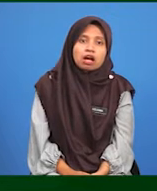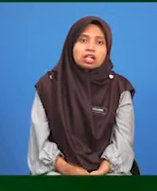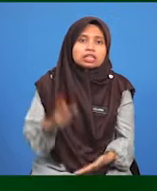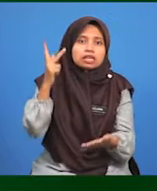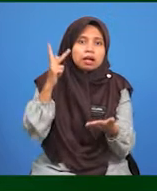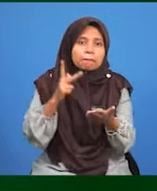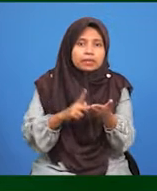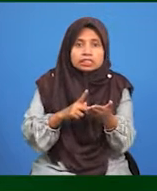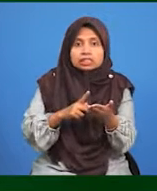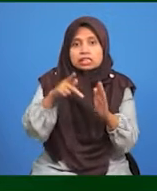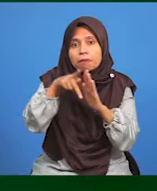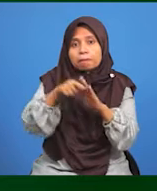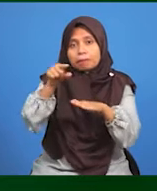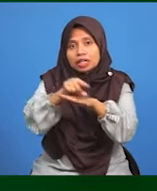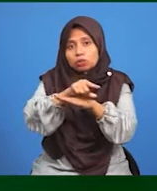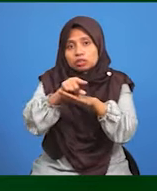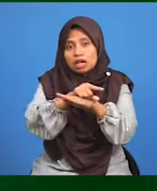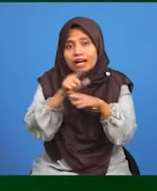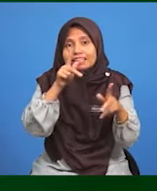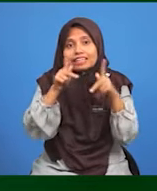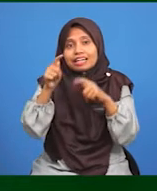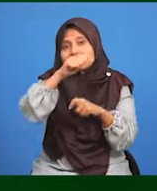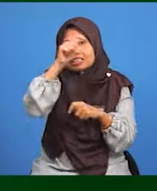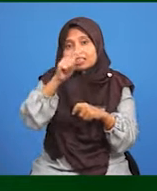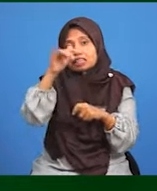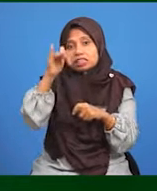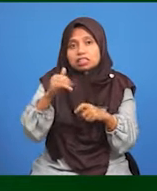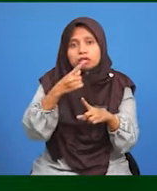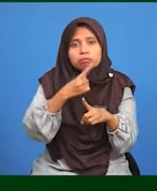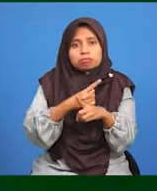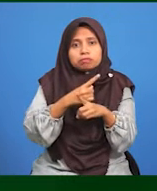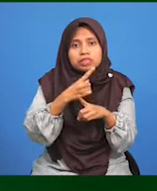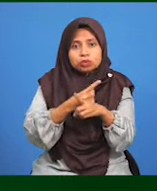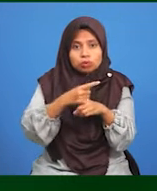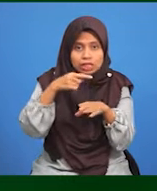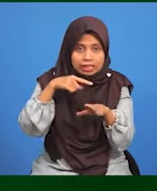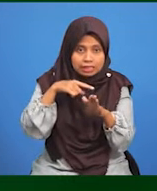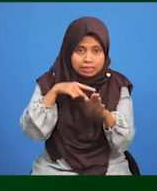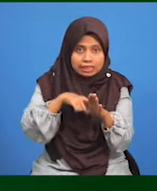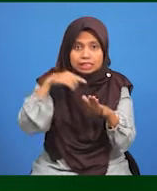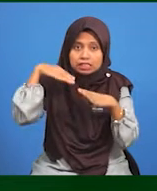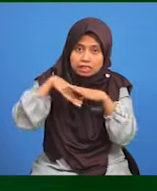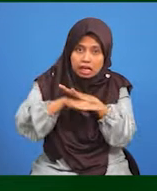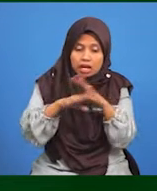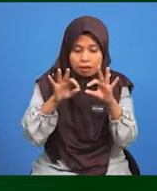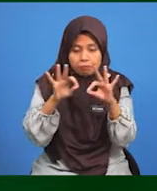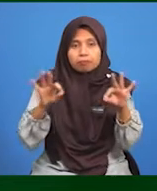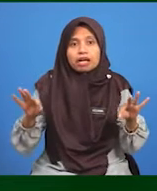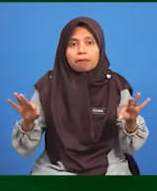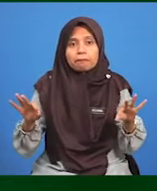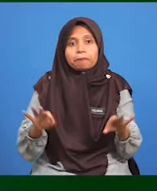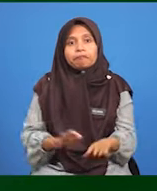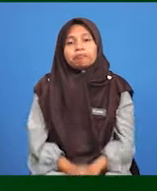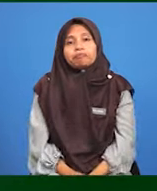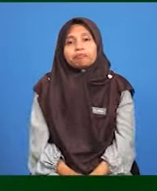murid-murid perlu mengenal pasti penggunaan kata tanya yang betul